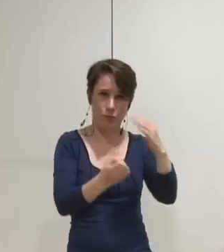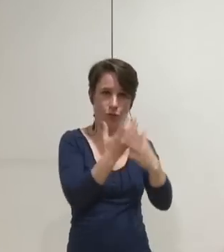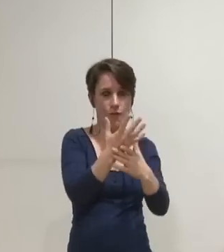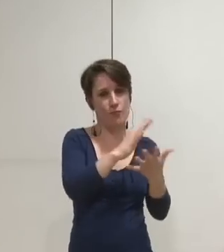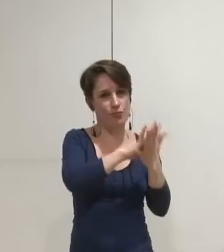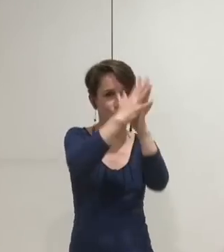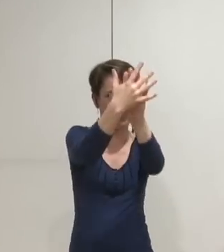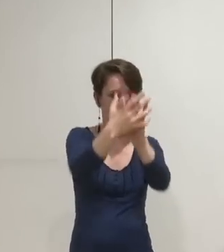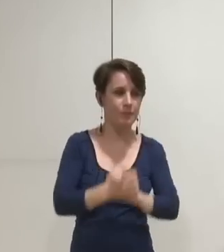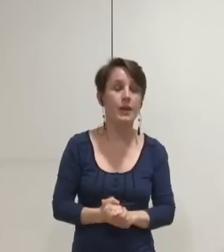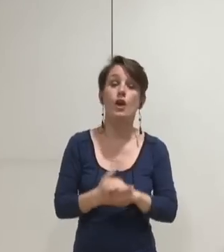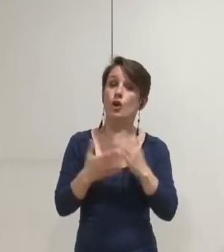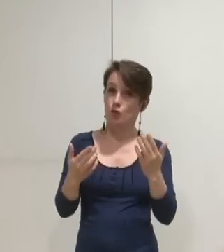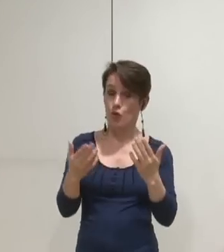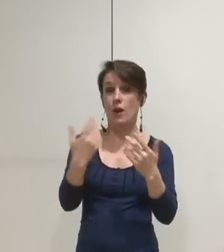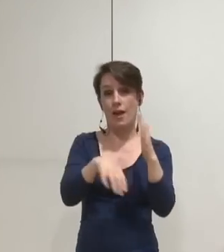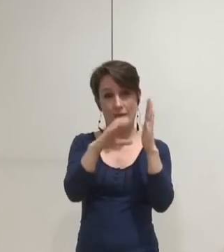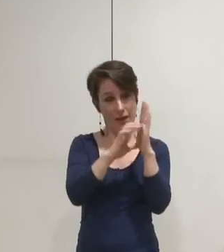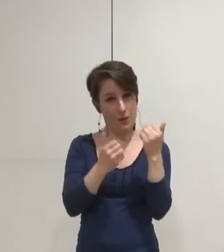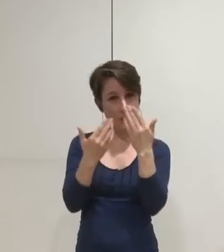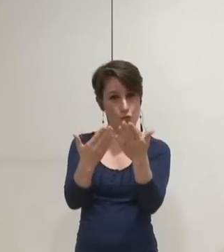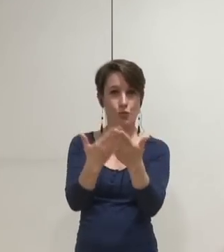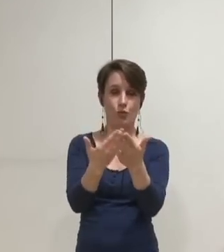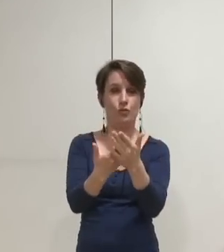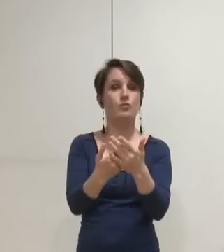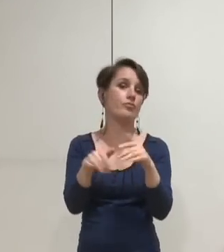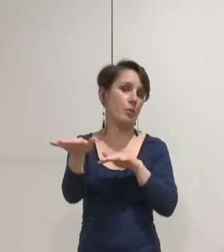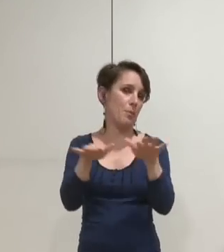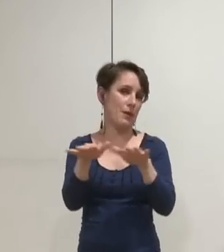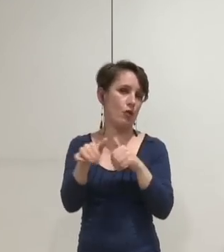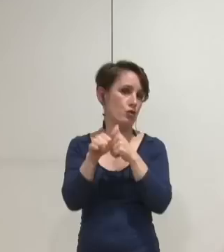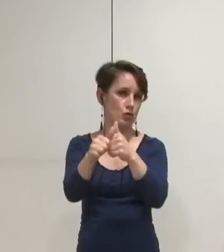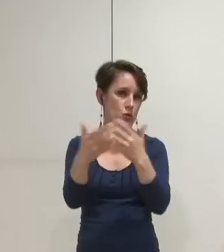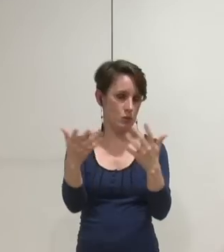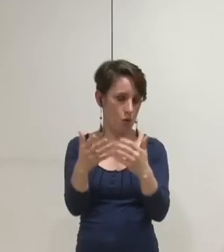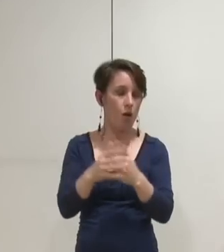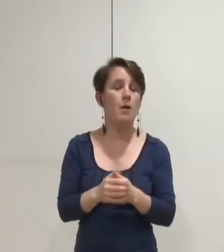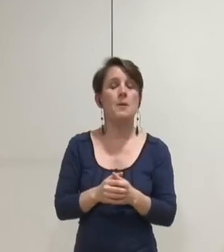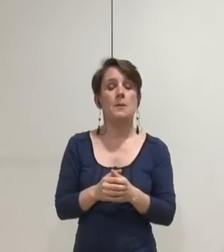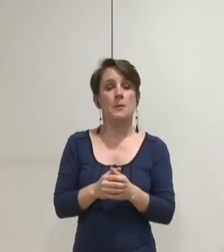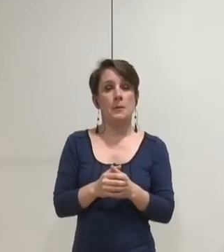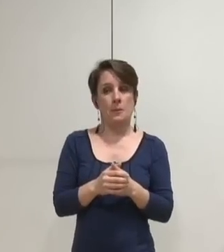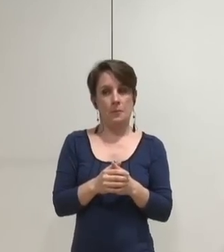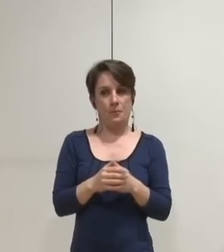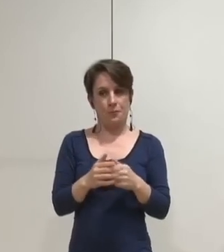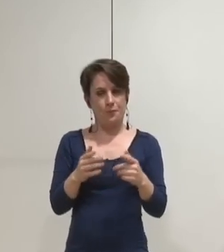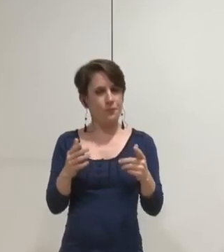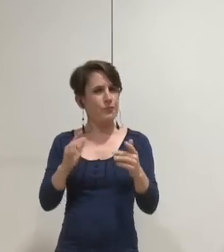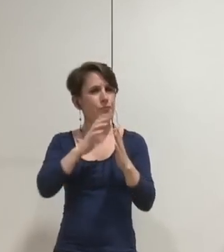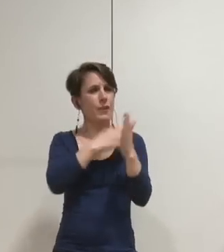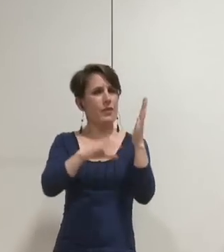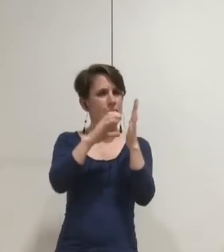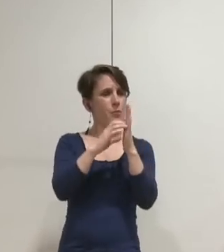travers cette délibération avec une méthode la méthode qui a été proposée donc dans la délibération de lancement de de